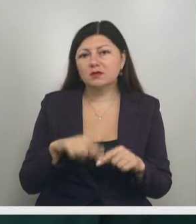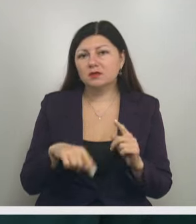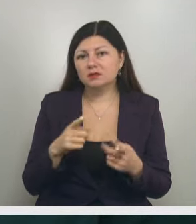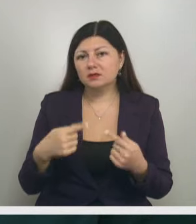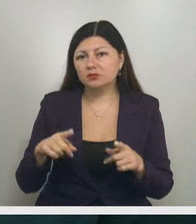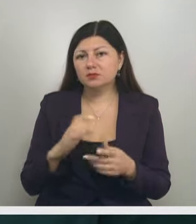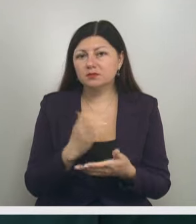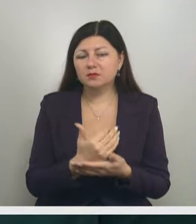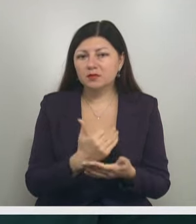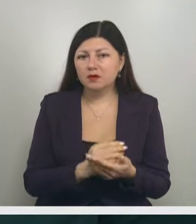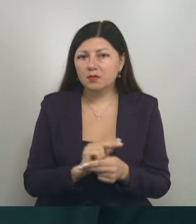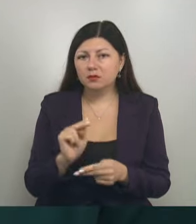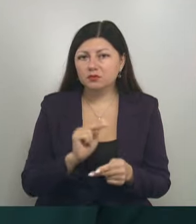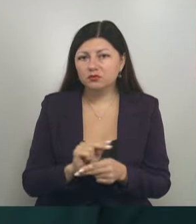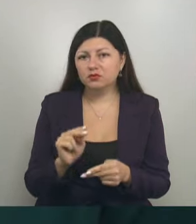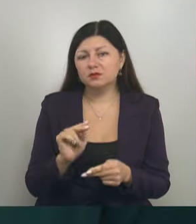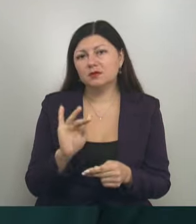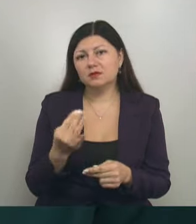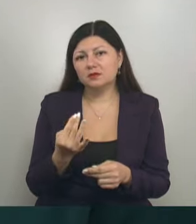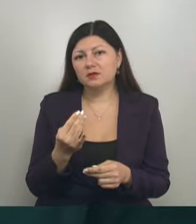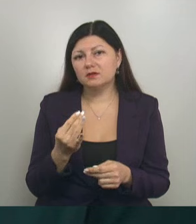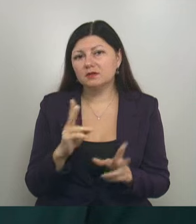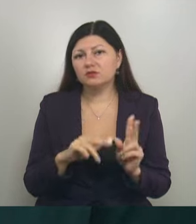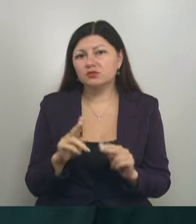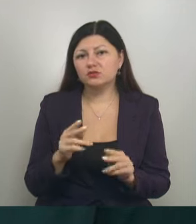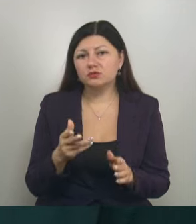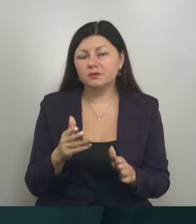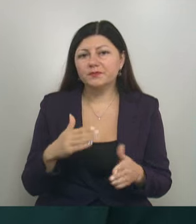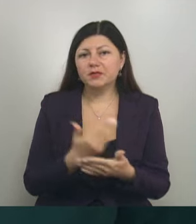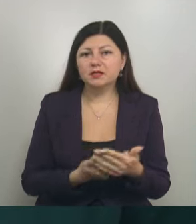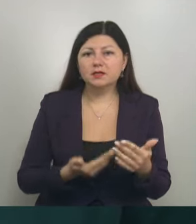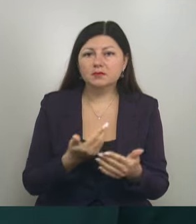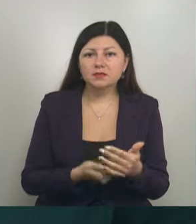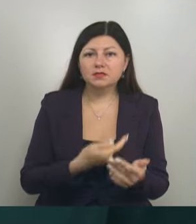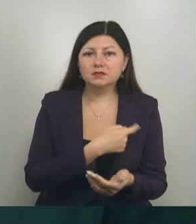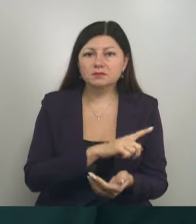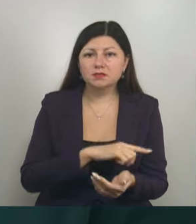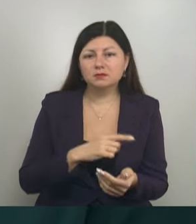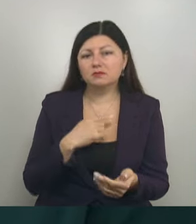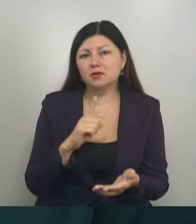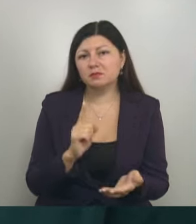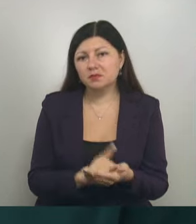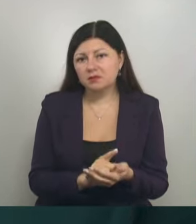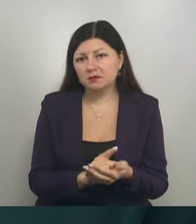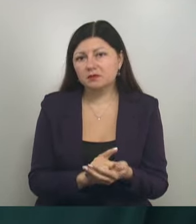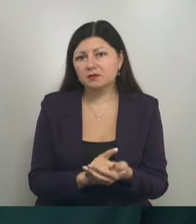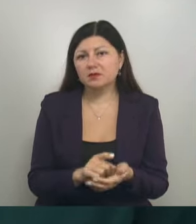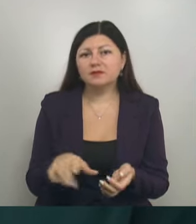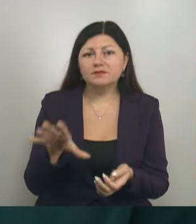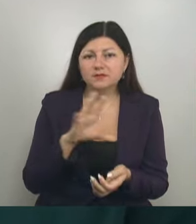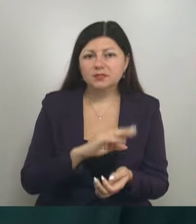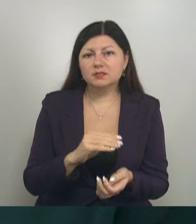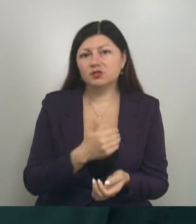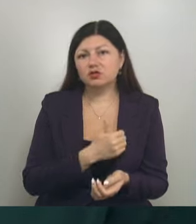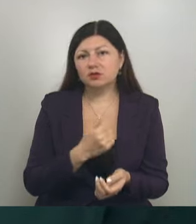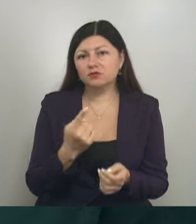сообщество с программой обучения. И с учетом рекомендаций медицинских мы обязательно всех